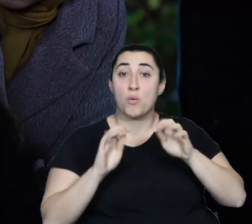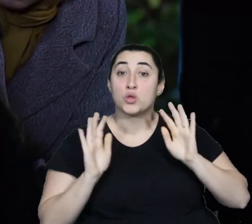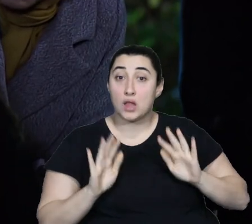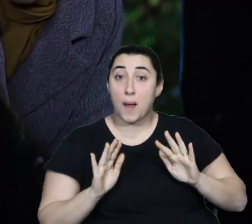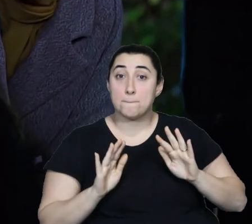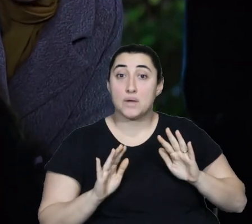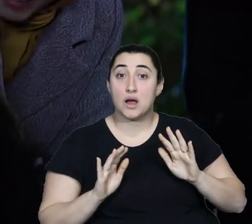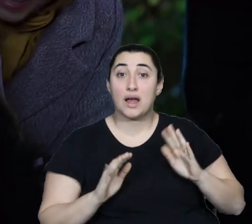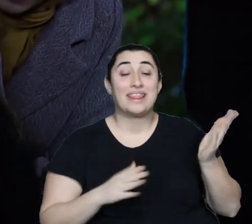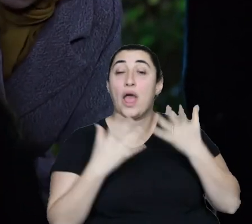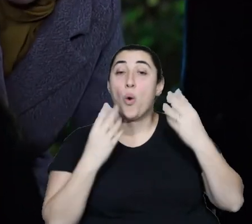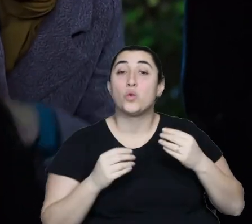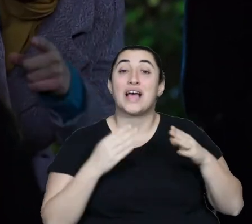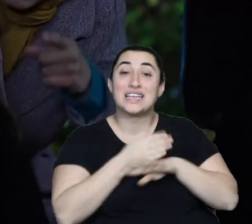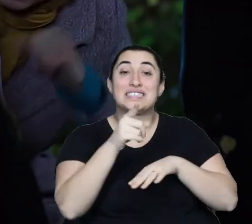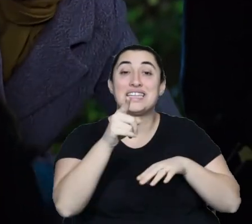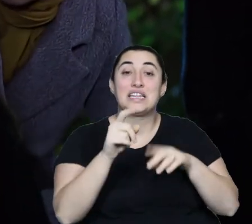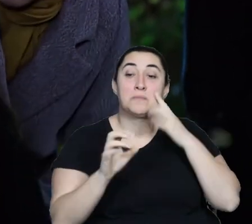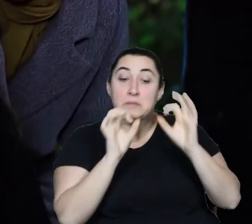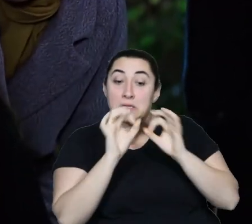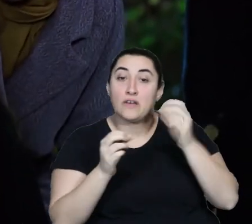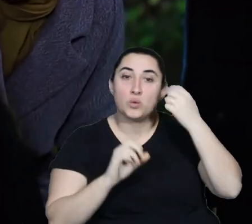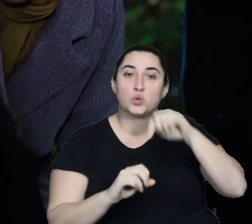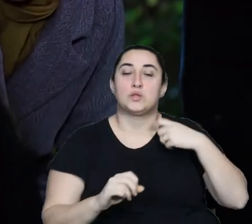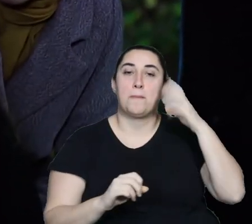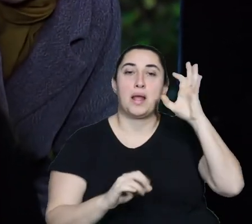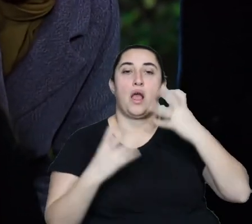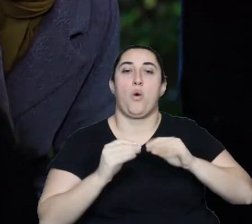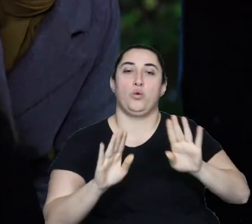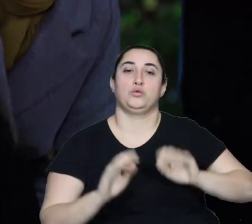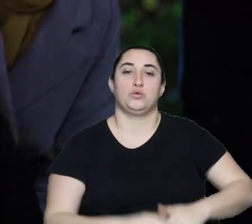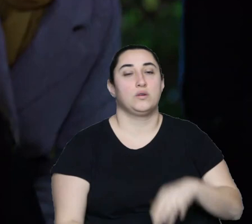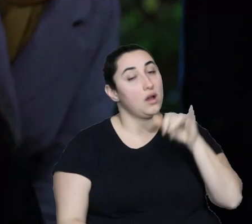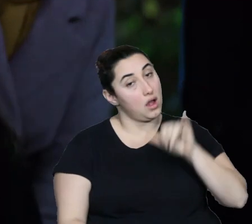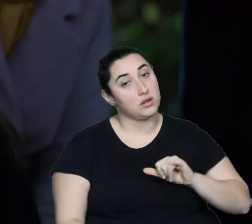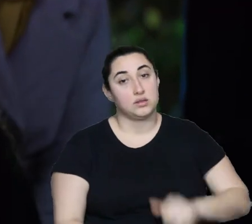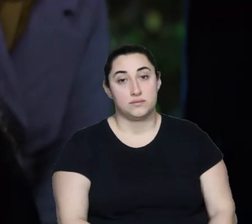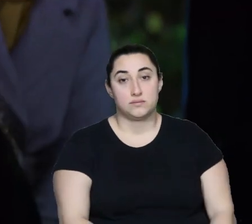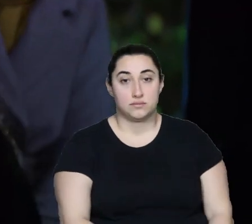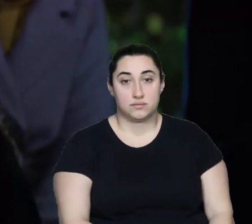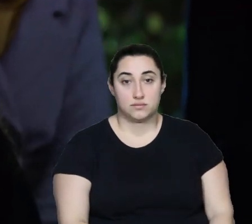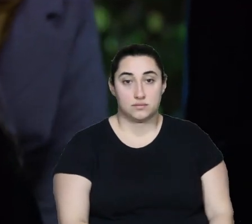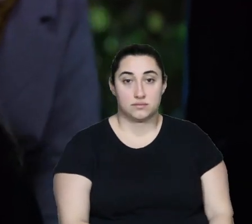ama... başımıza ne geldiyse asıl senin bu dedektiflik merakın yüzünden geldi. Haklı.